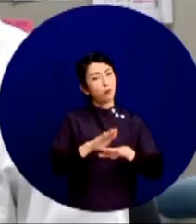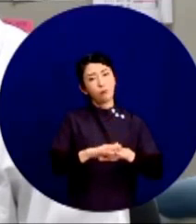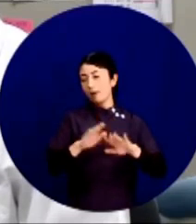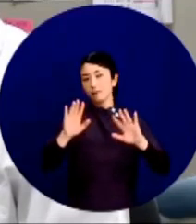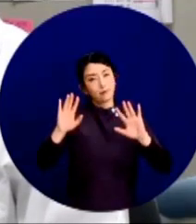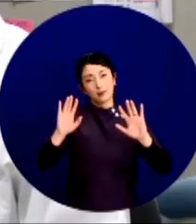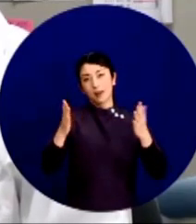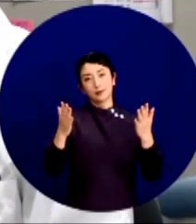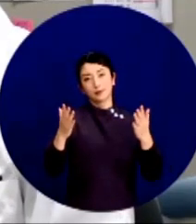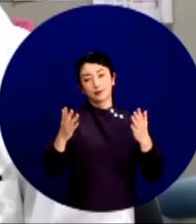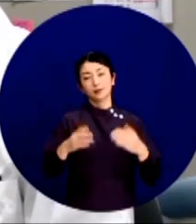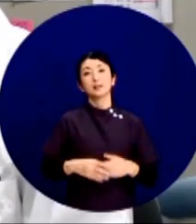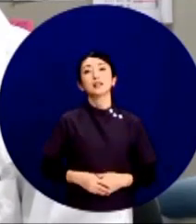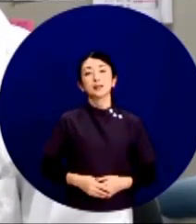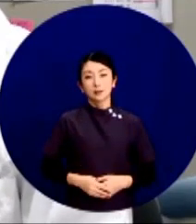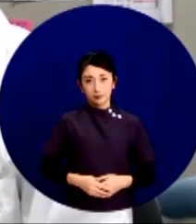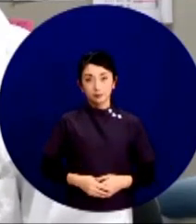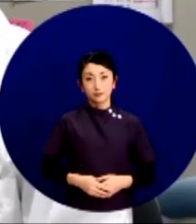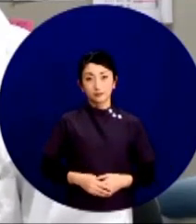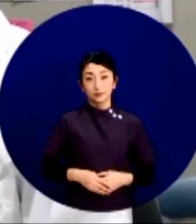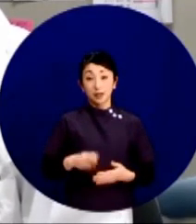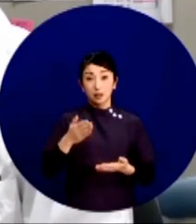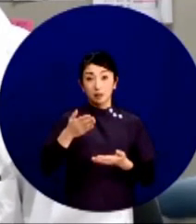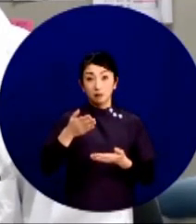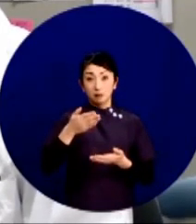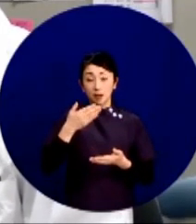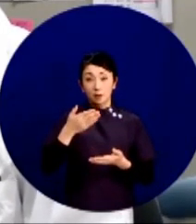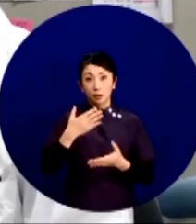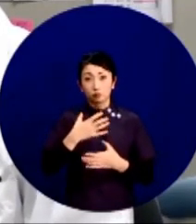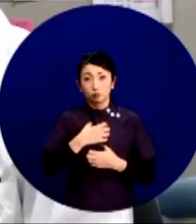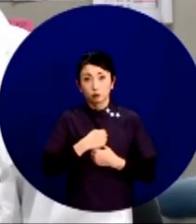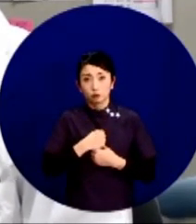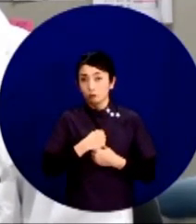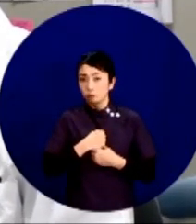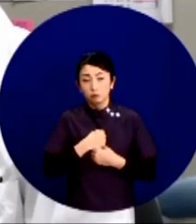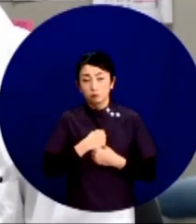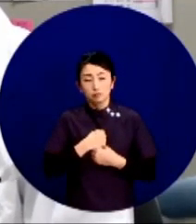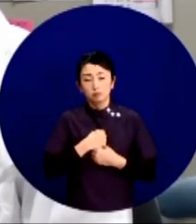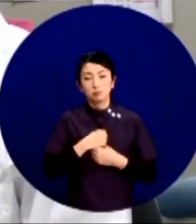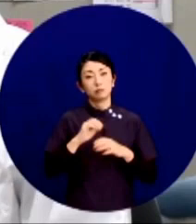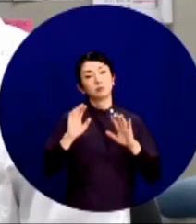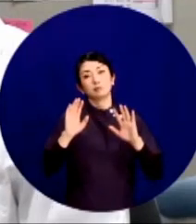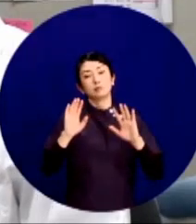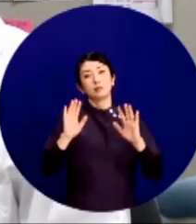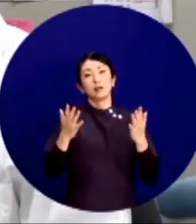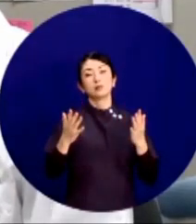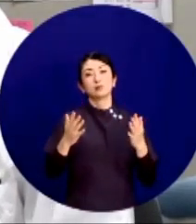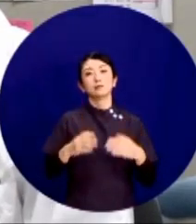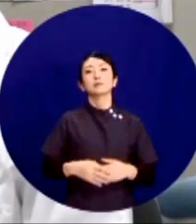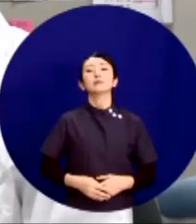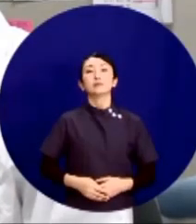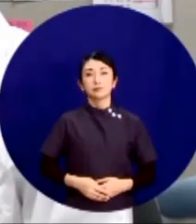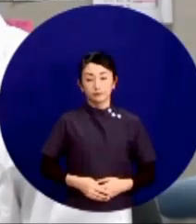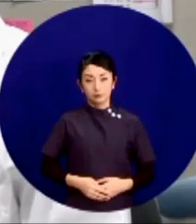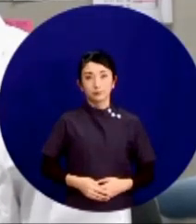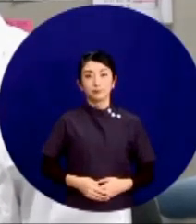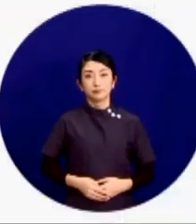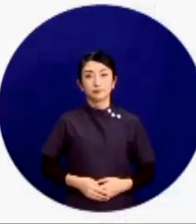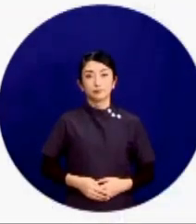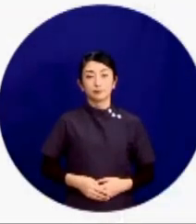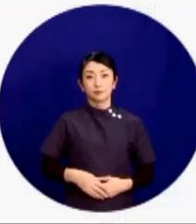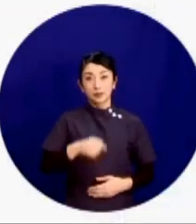ません。特に、このようなものを食べたから脳腫瘍になりやすいというようなことはございません